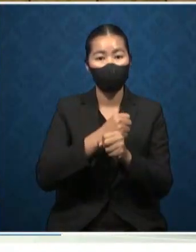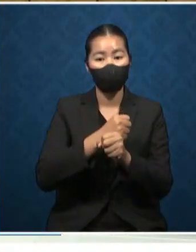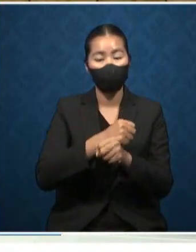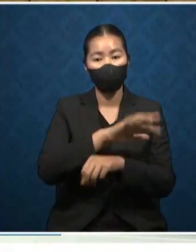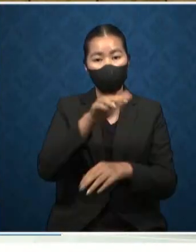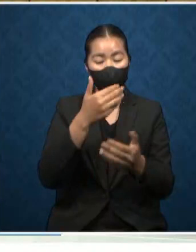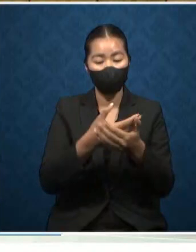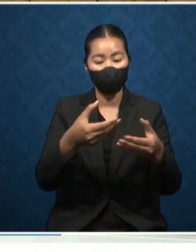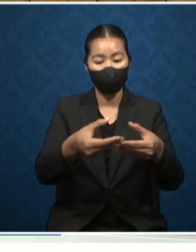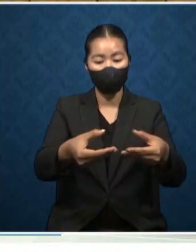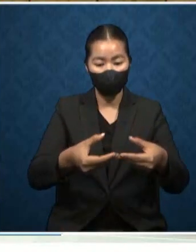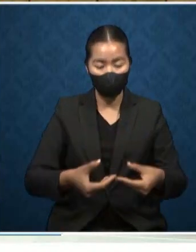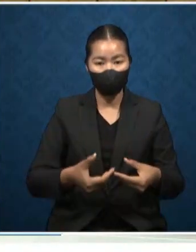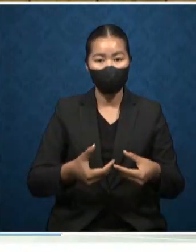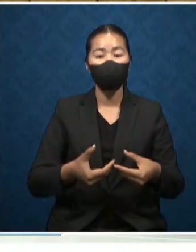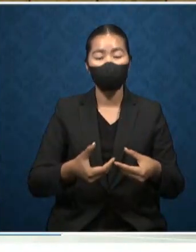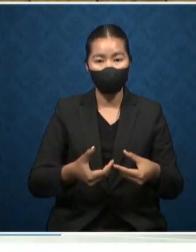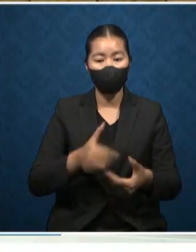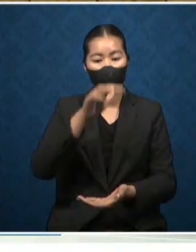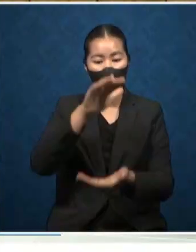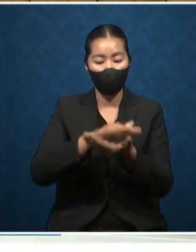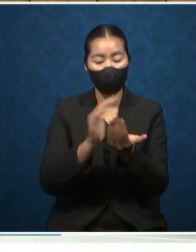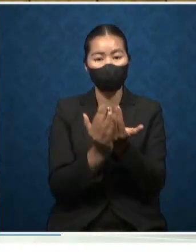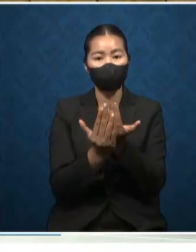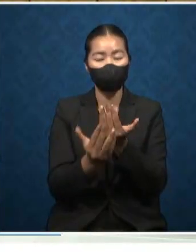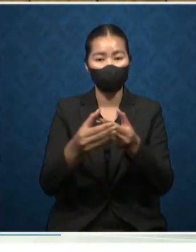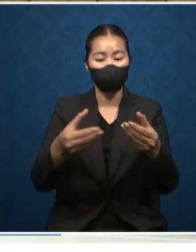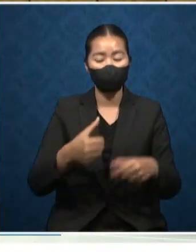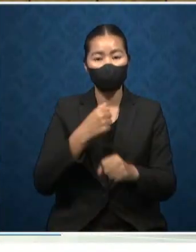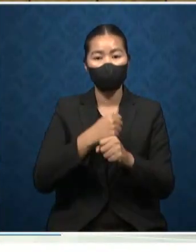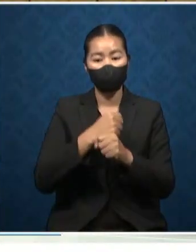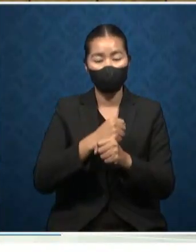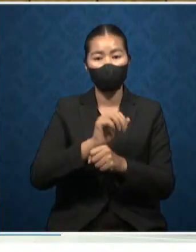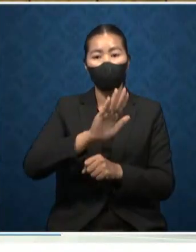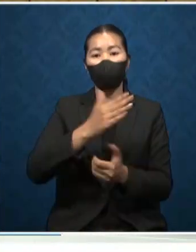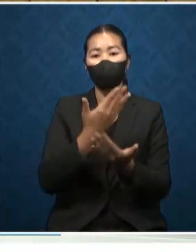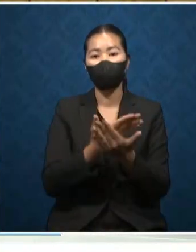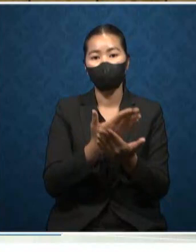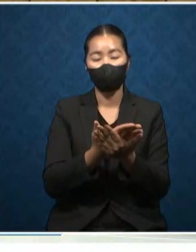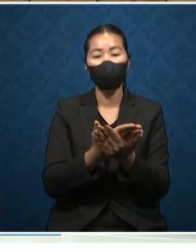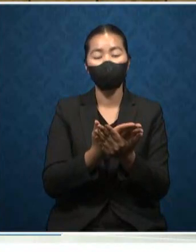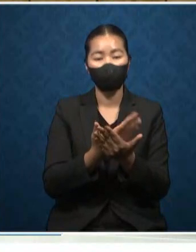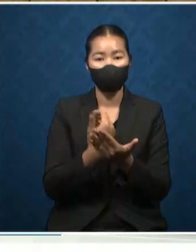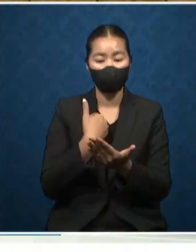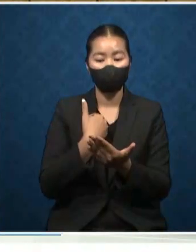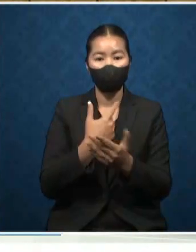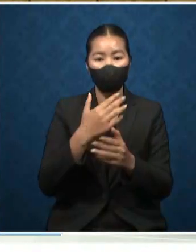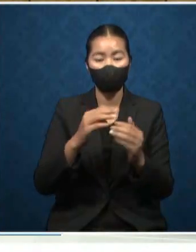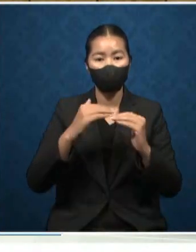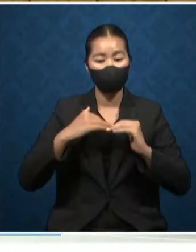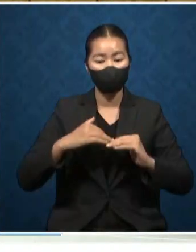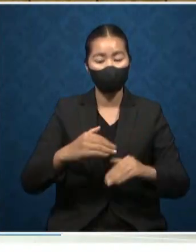ในงบแสดงฐานะการเงินและงบแสดงผลการดำเนินงานทางการเงินและปีงบประมาณพ.ศ